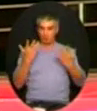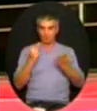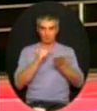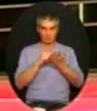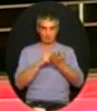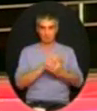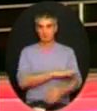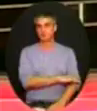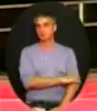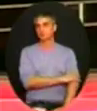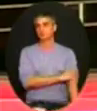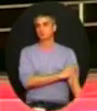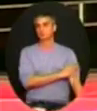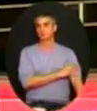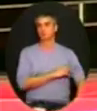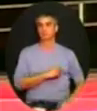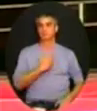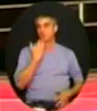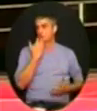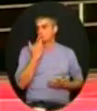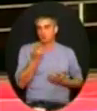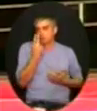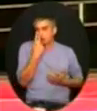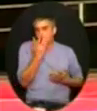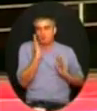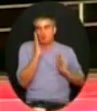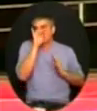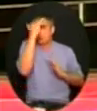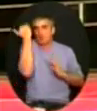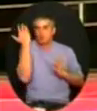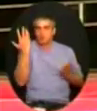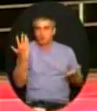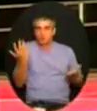מדובר בפרשה שעל פניה נראית חמורה.